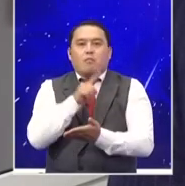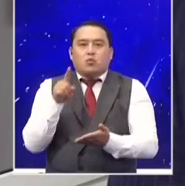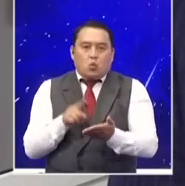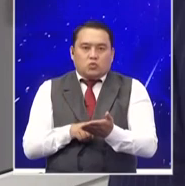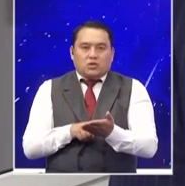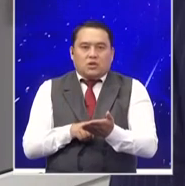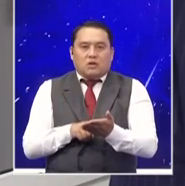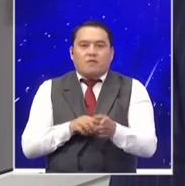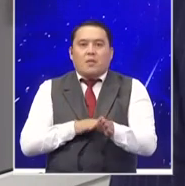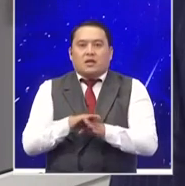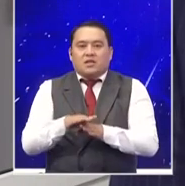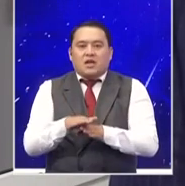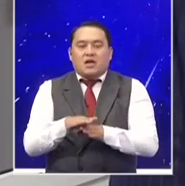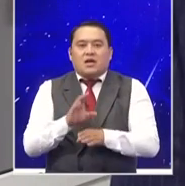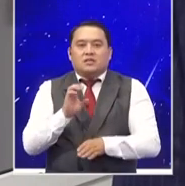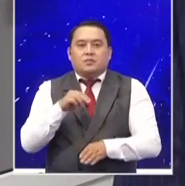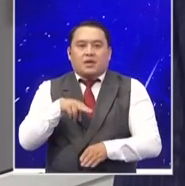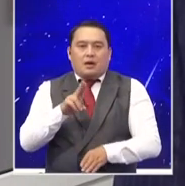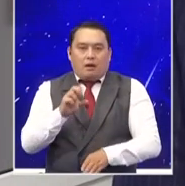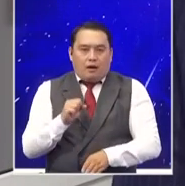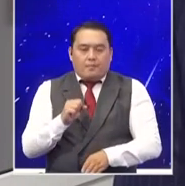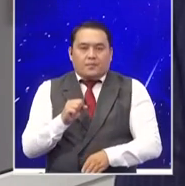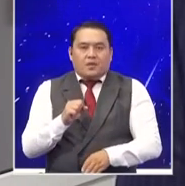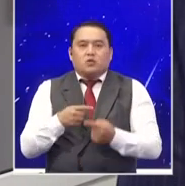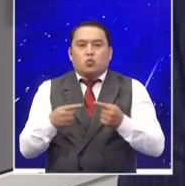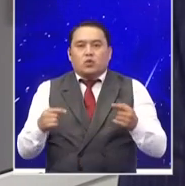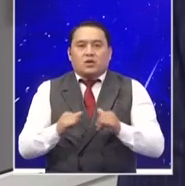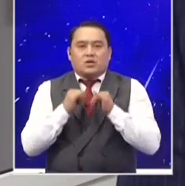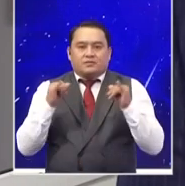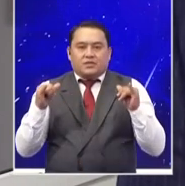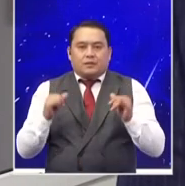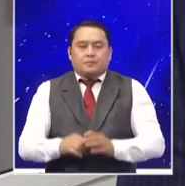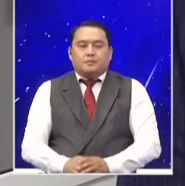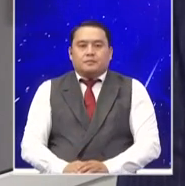также реализации проектов СПК и других институтов развития.